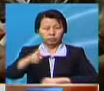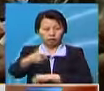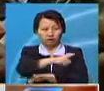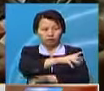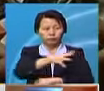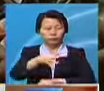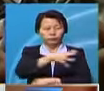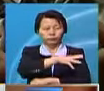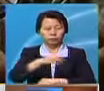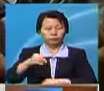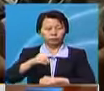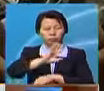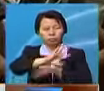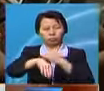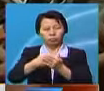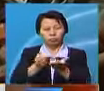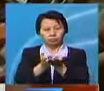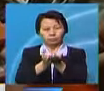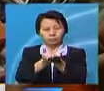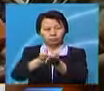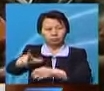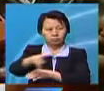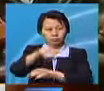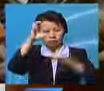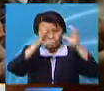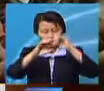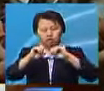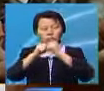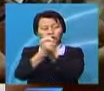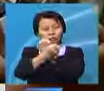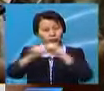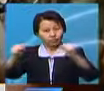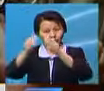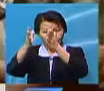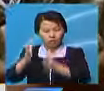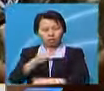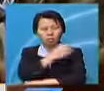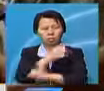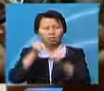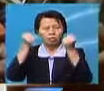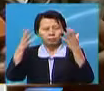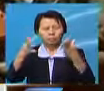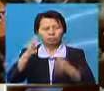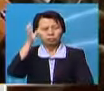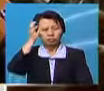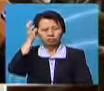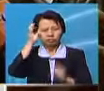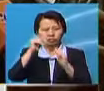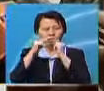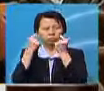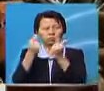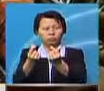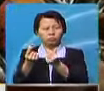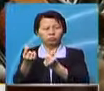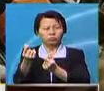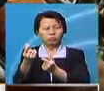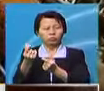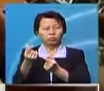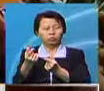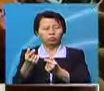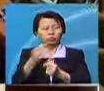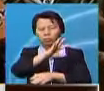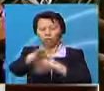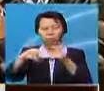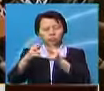marine enforcement and the research and rescue bureau and a lot of the Chinese group in Kuda, they